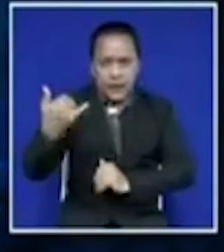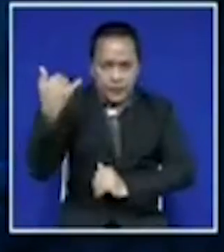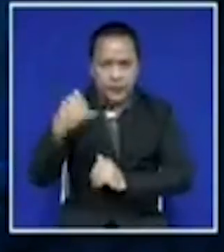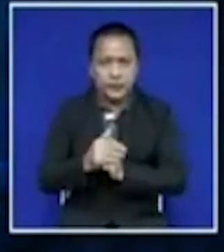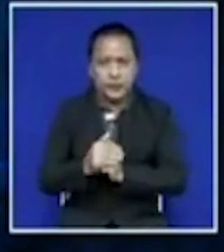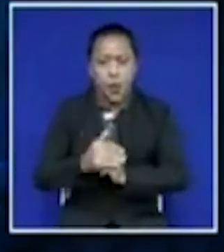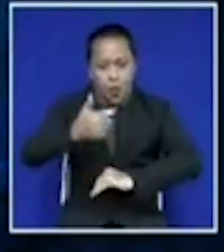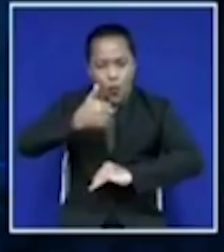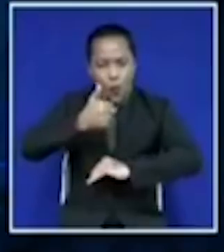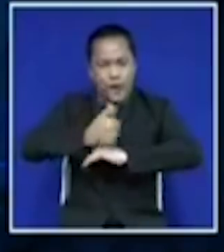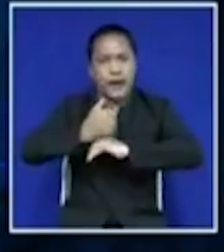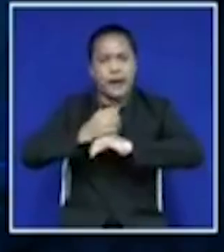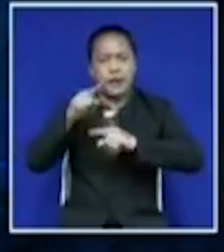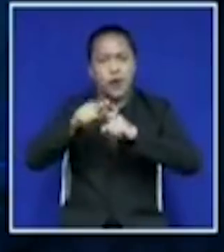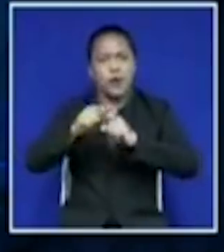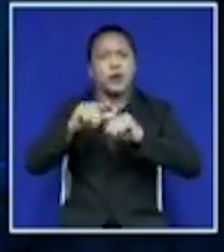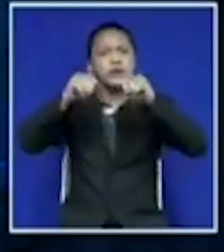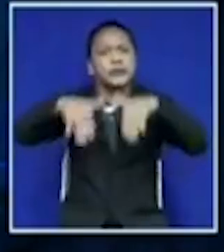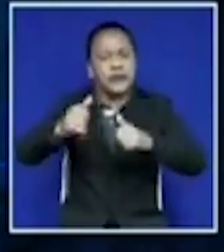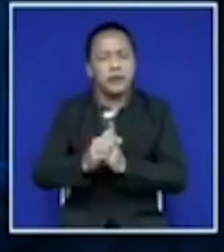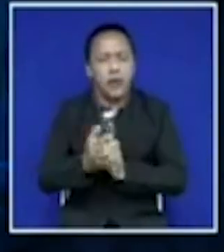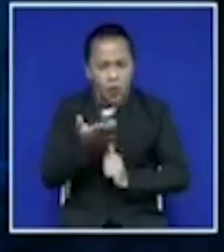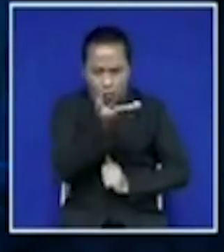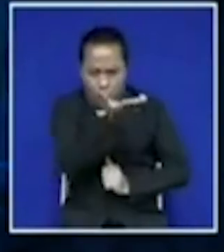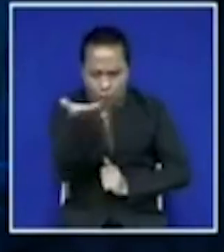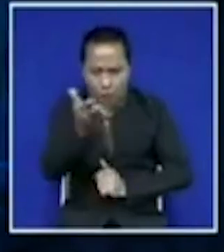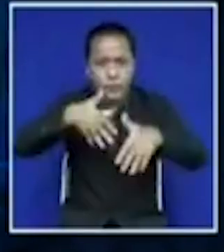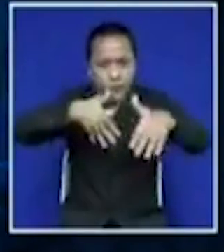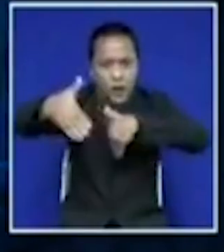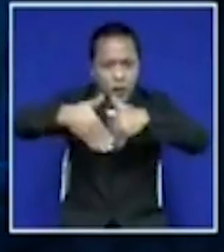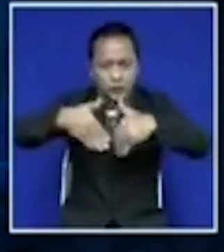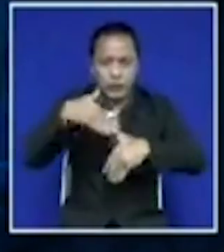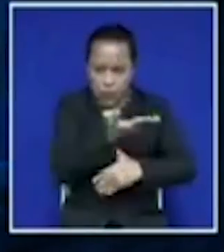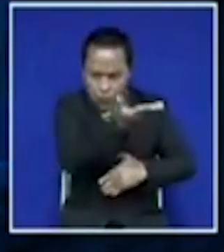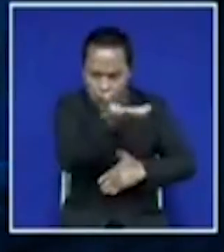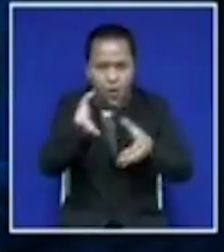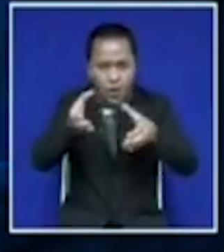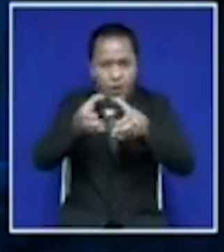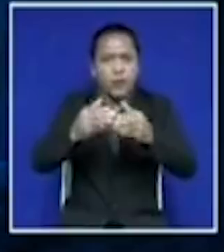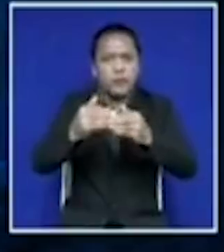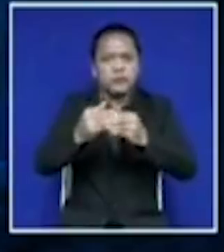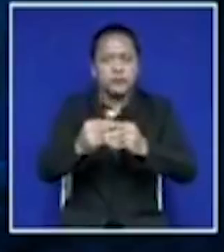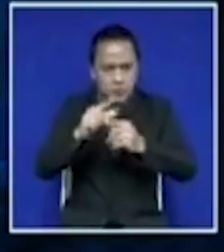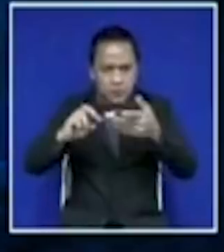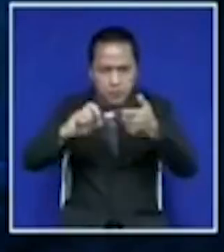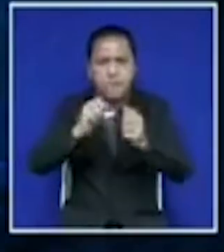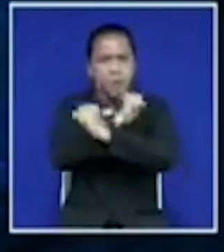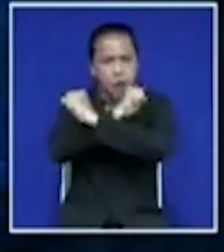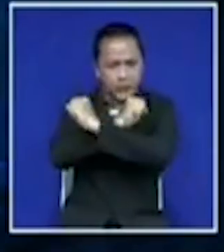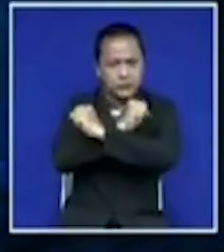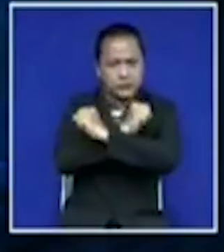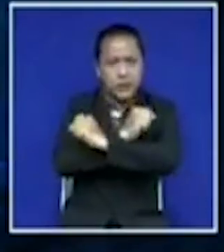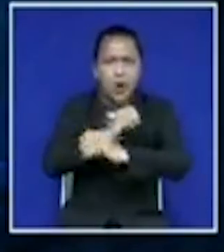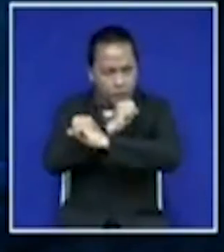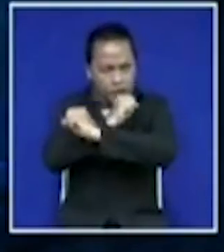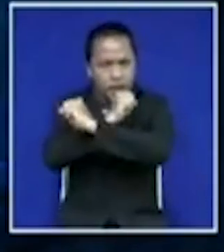ทางผู้ว่าการรัฐของนิวเซาท์เวลส์ก็บอกว่าขอให้ประชาชนทุกๆคนในกรุงซิดนีย์ตื่นตัวควรตื่นตัว